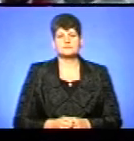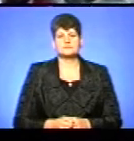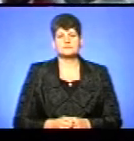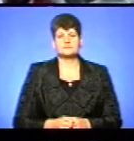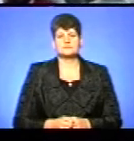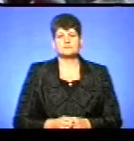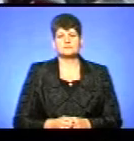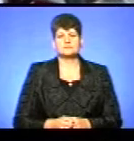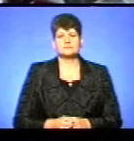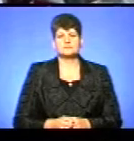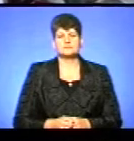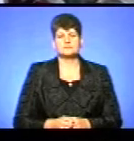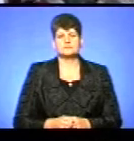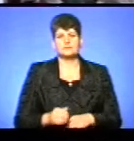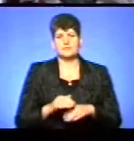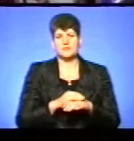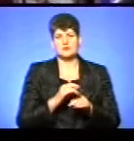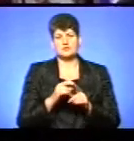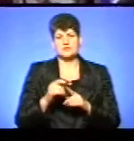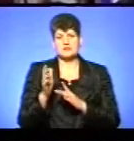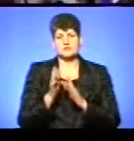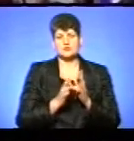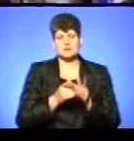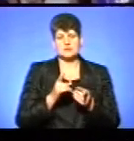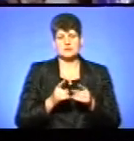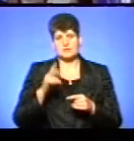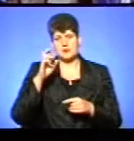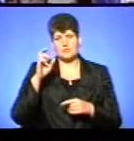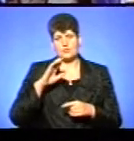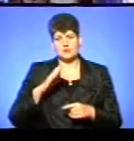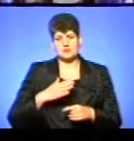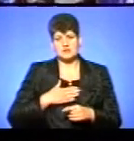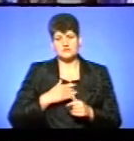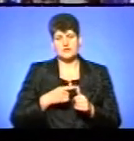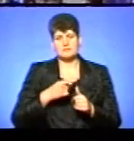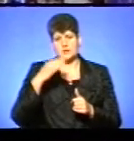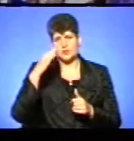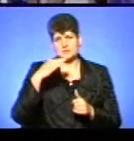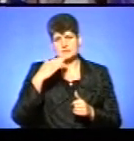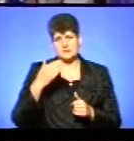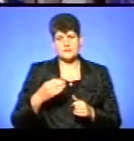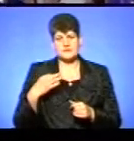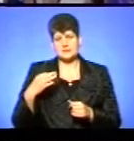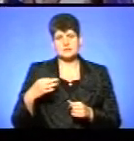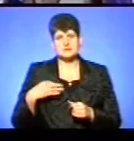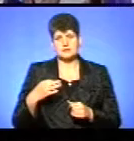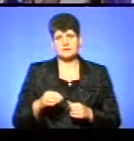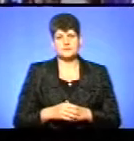Благословений Христос, істинний Бог наш, Віктора Гурніка. Ім'я Отця і